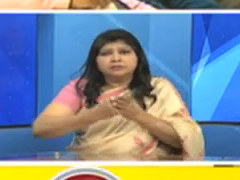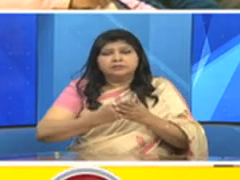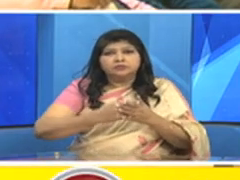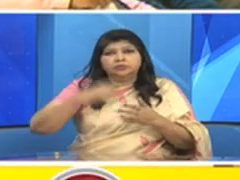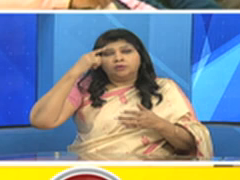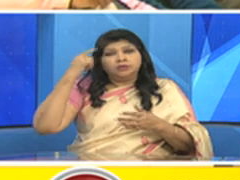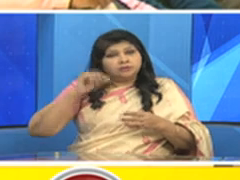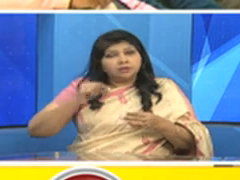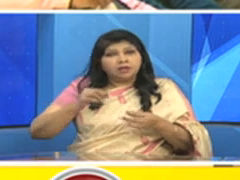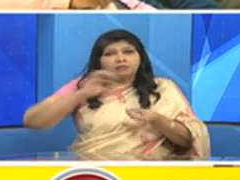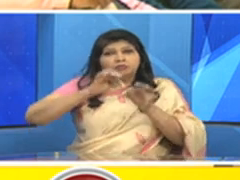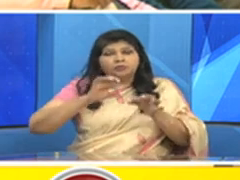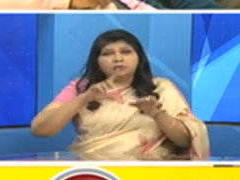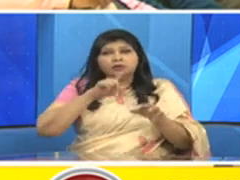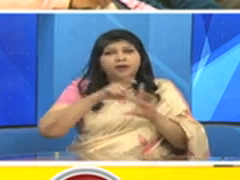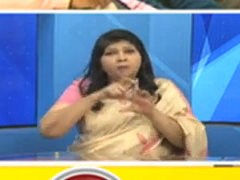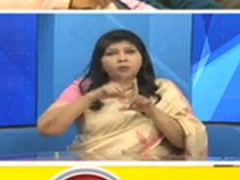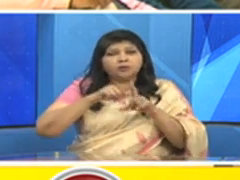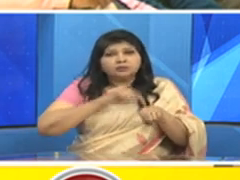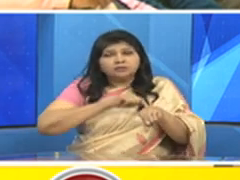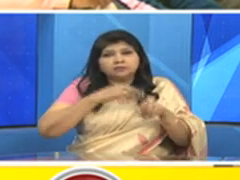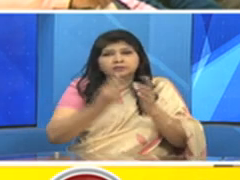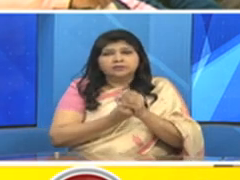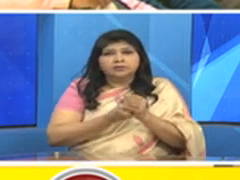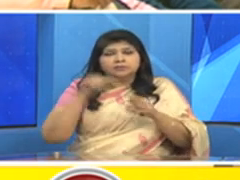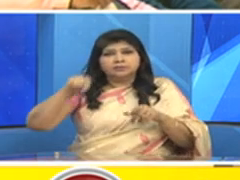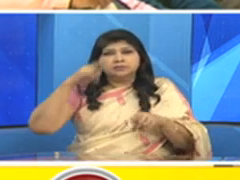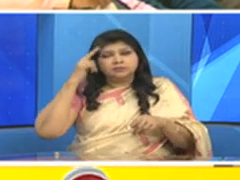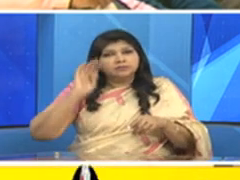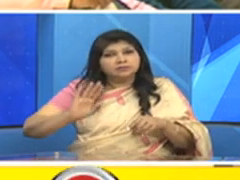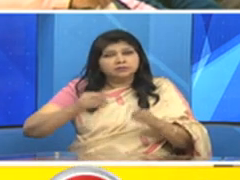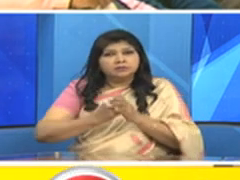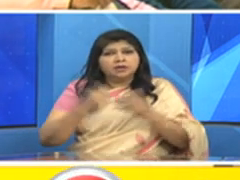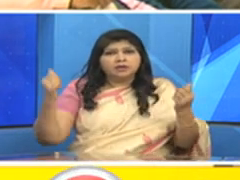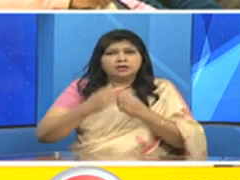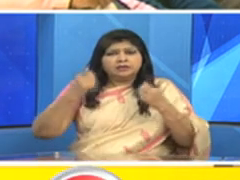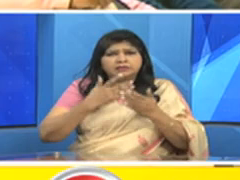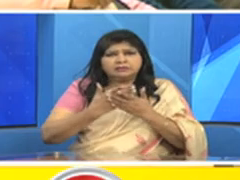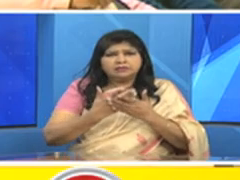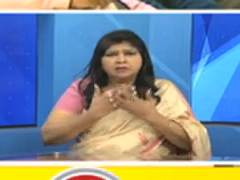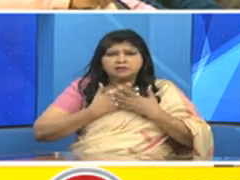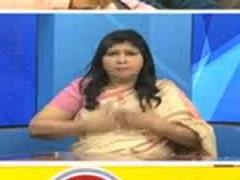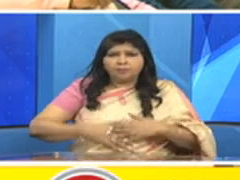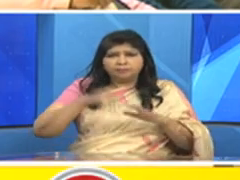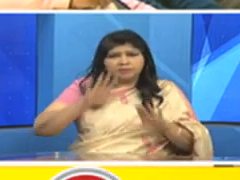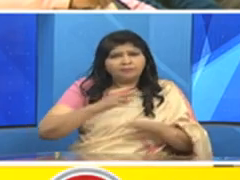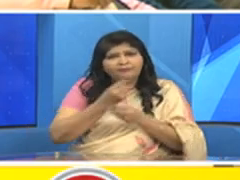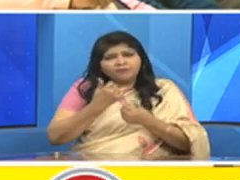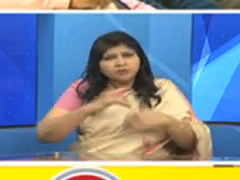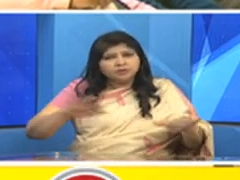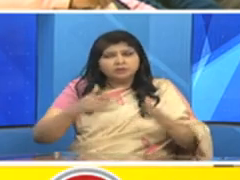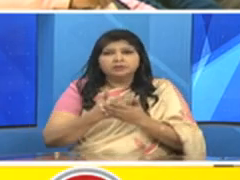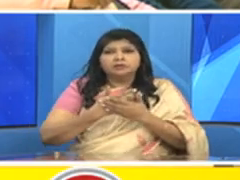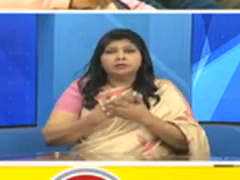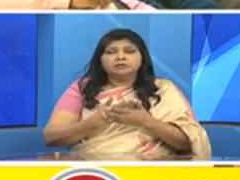है। क्या आपने किसी ऐसी जगह के बारे में सुना है जहां हिंसा से जीवन बेहतर हुआ हो? क्या आपने ऐसी किसी जगह